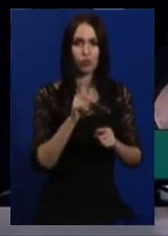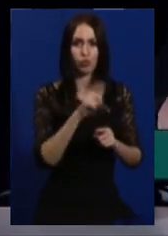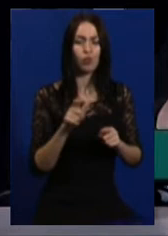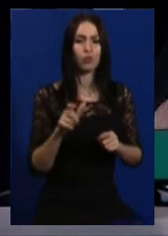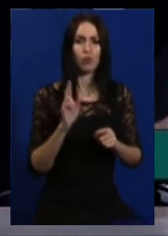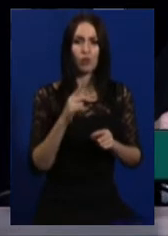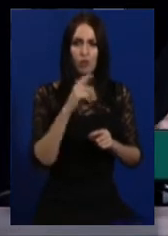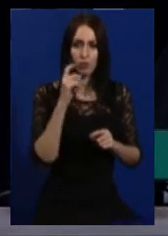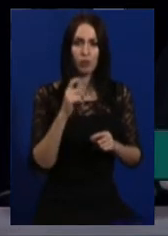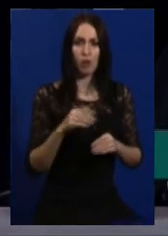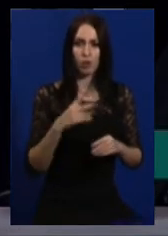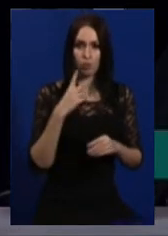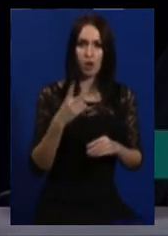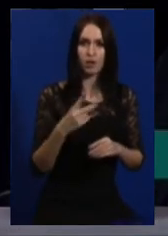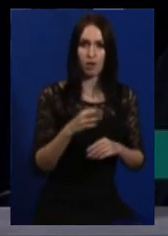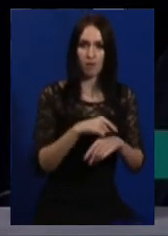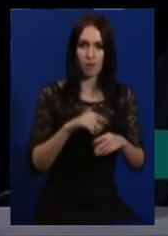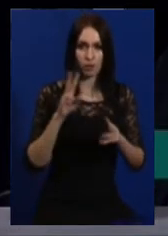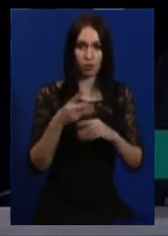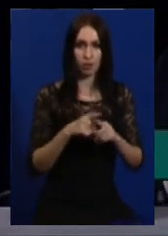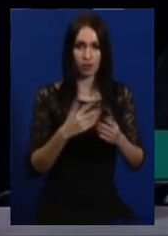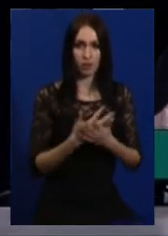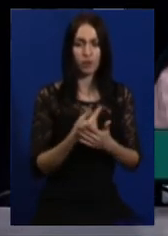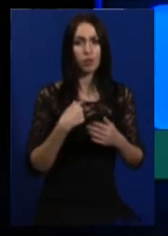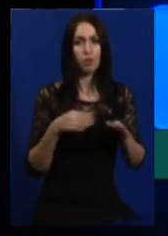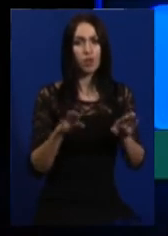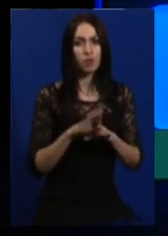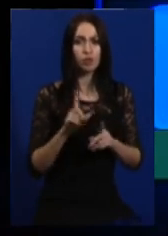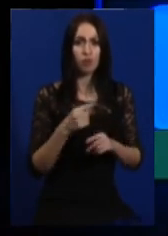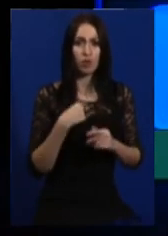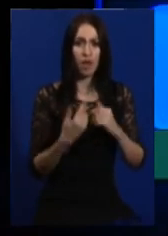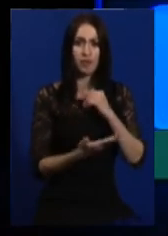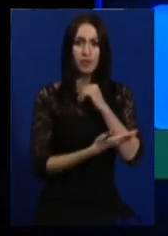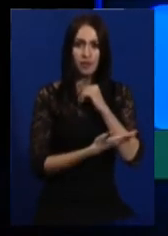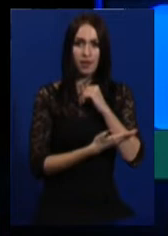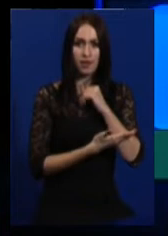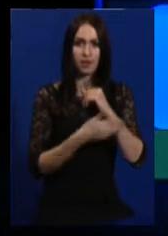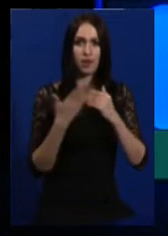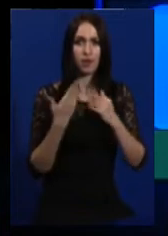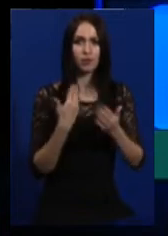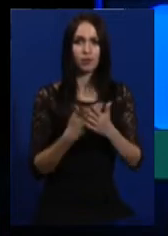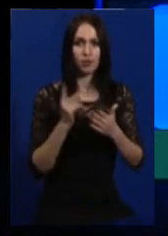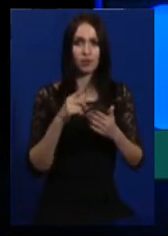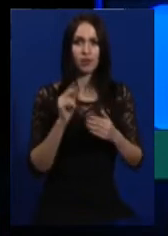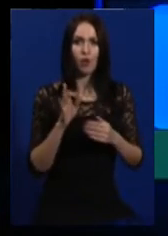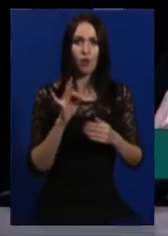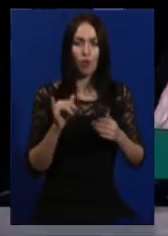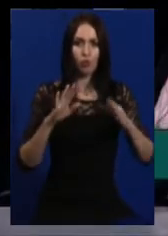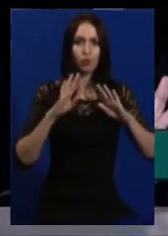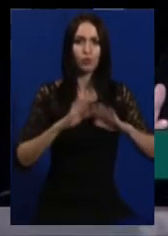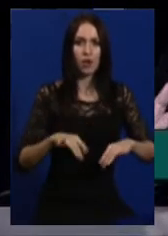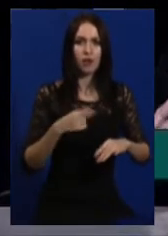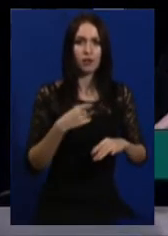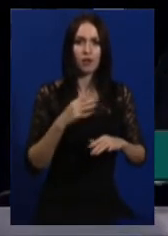во время съемок этого фильма вообще казалось что вот я дерево с которого чистили эту кожуру корунда я